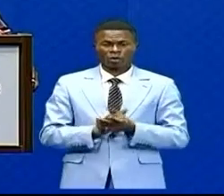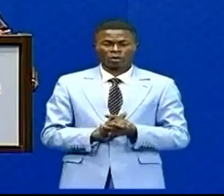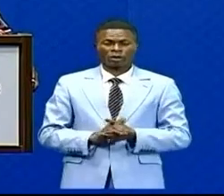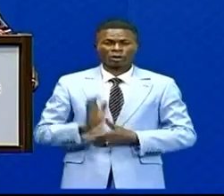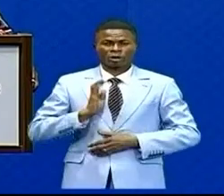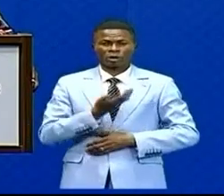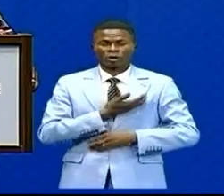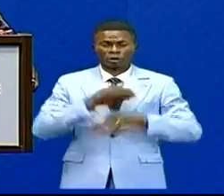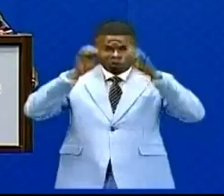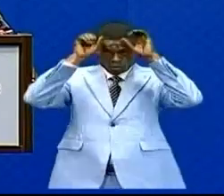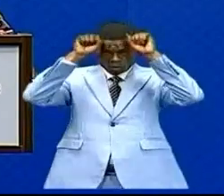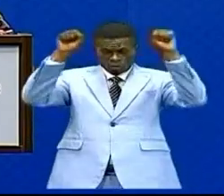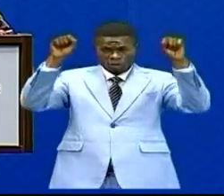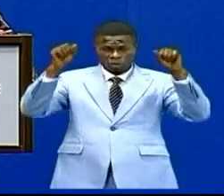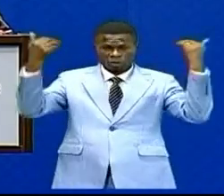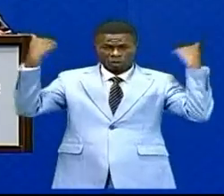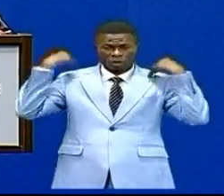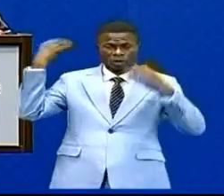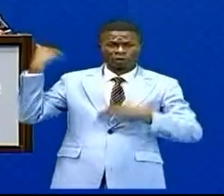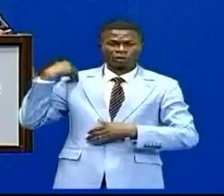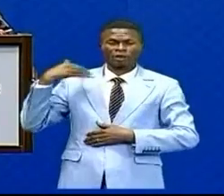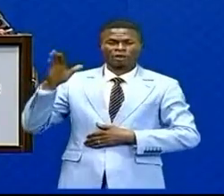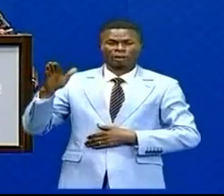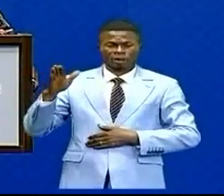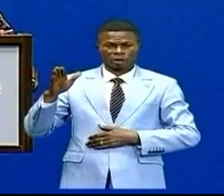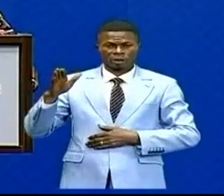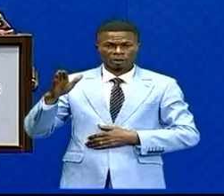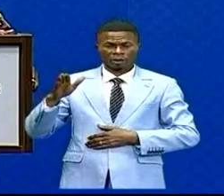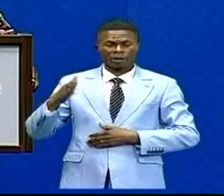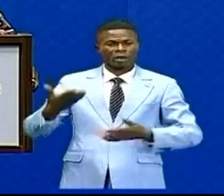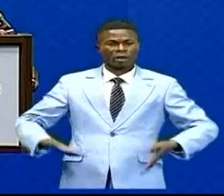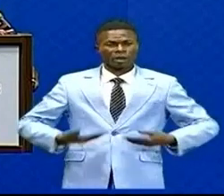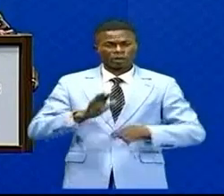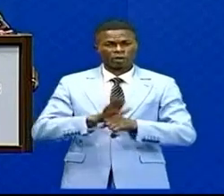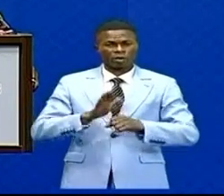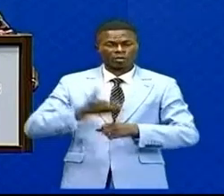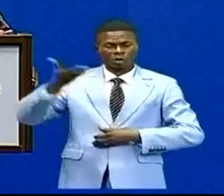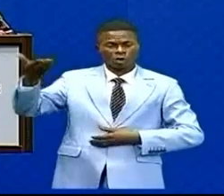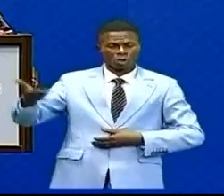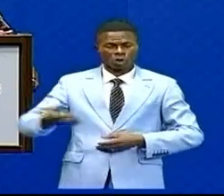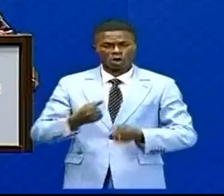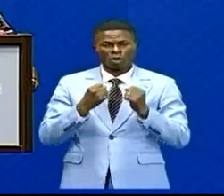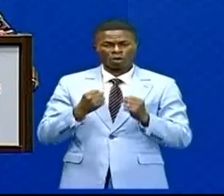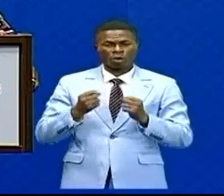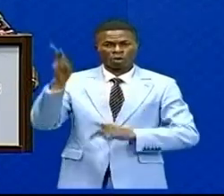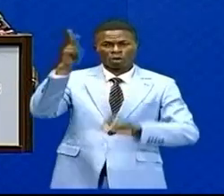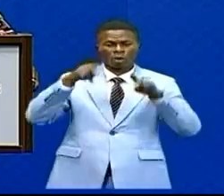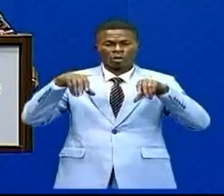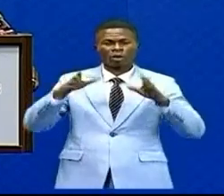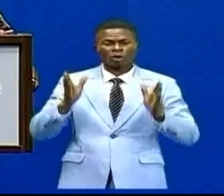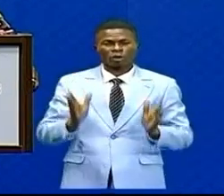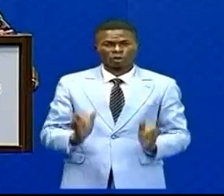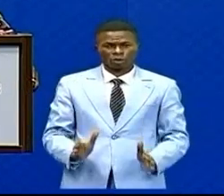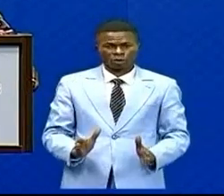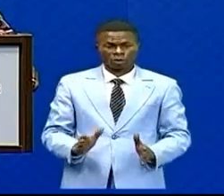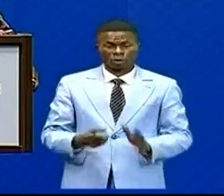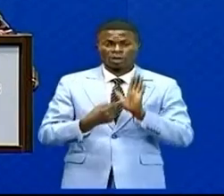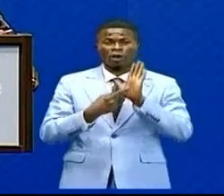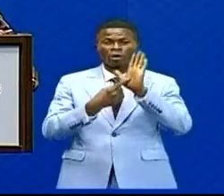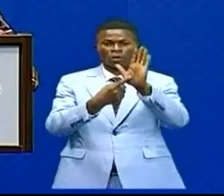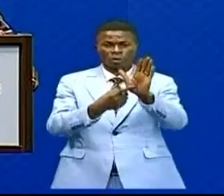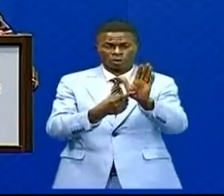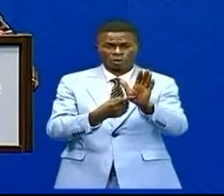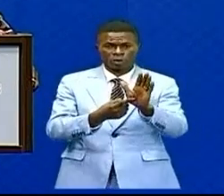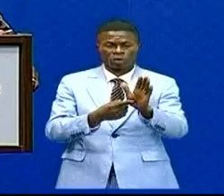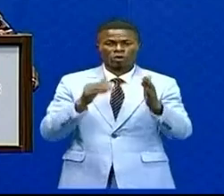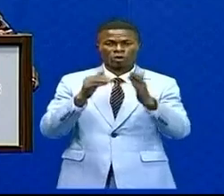Président de la République, chef de l'État, a salué l'hospitalité légendaire du peuple congolais manifestée à l'endroit